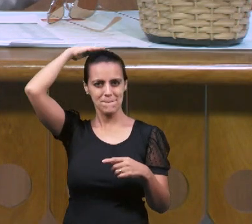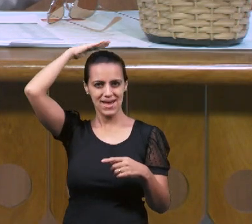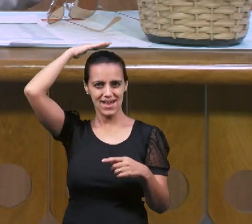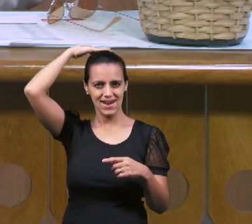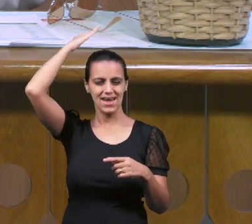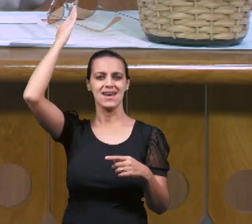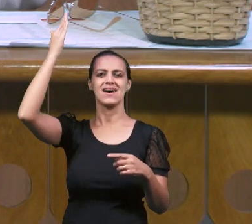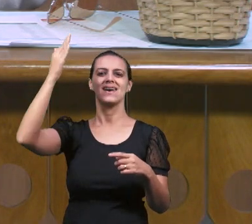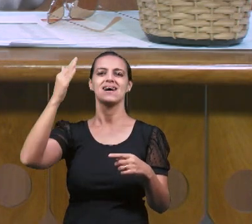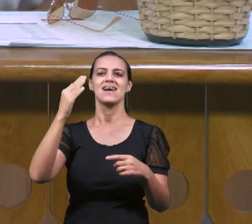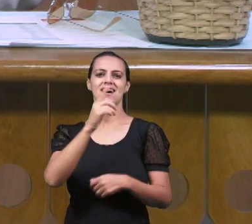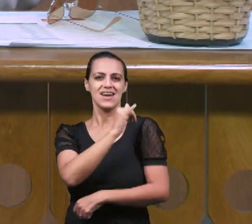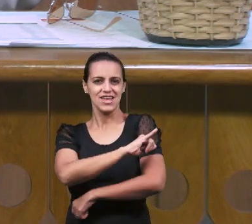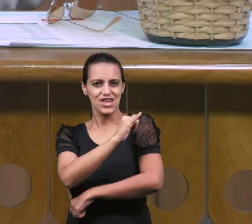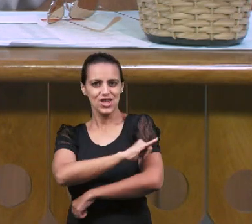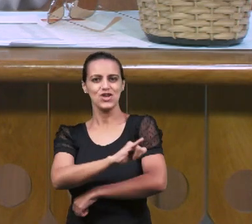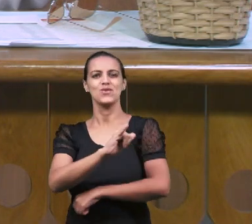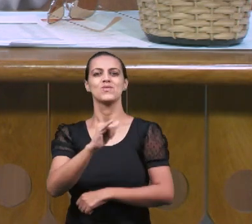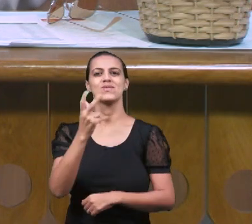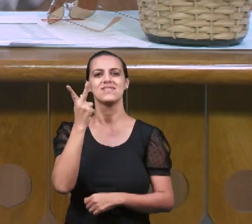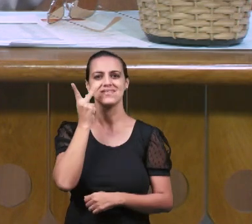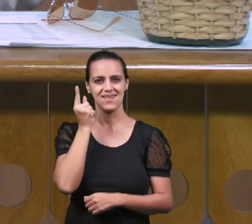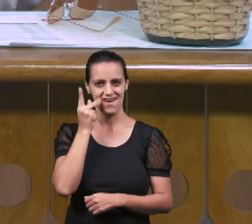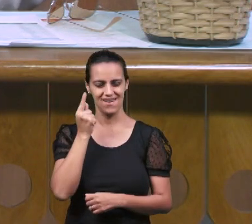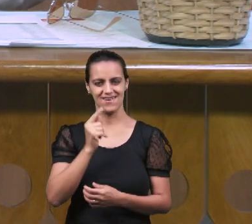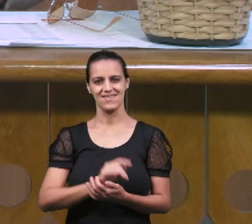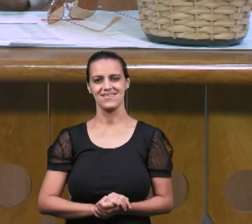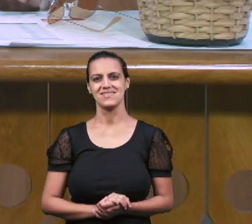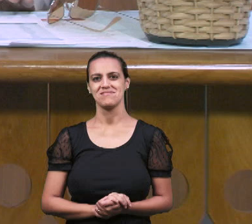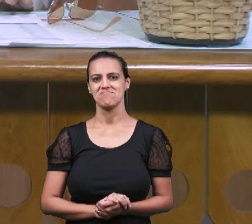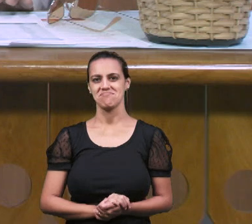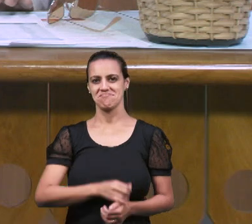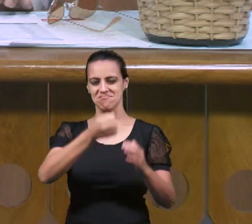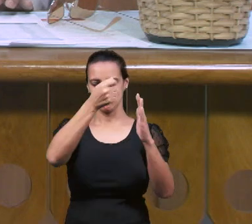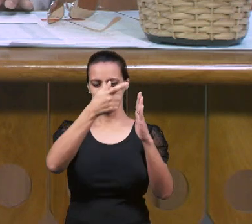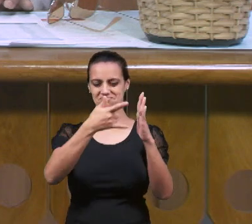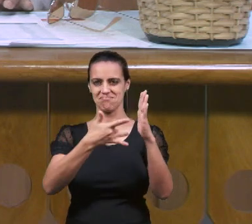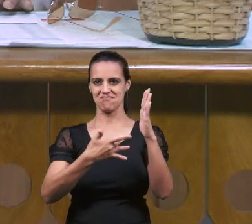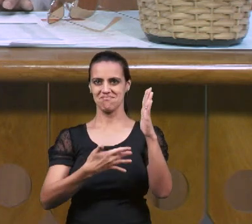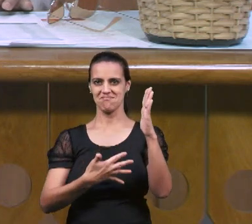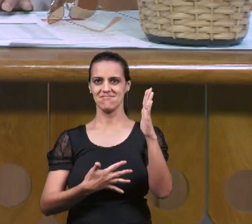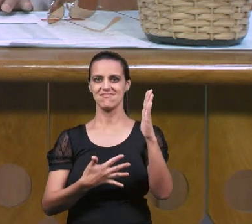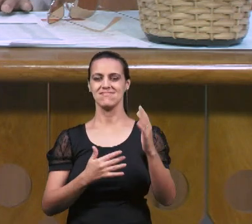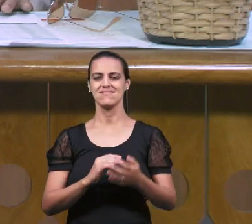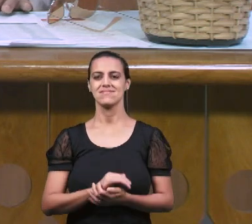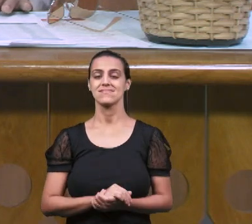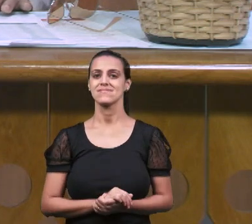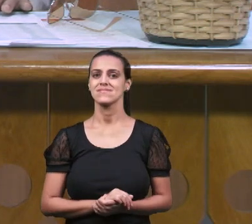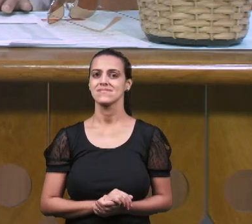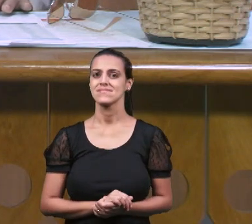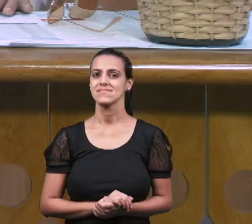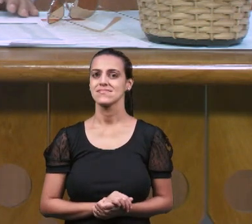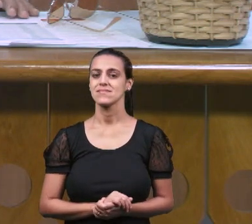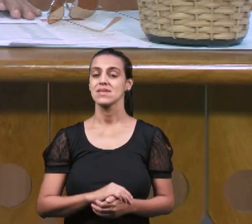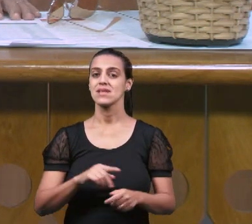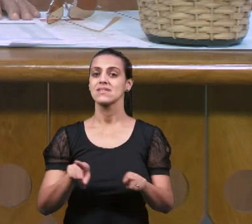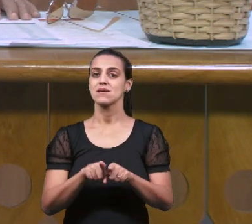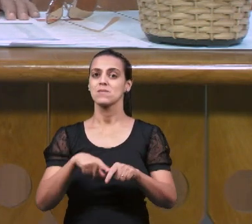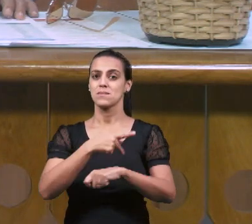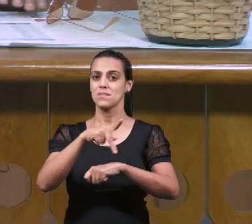12 États de plus grand nombre. Par rapport à passant à l'étranger, nous avons ici le groupe des États-Unis,